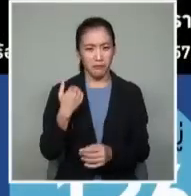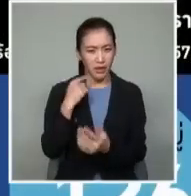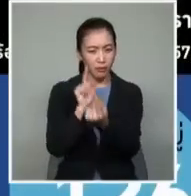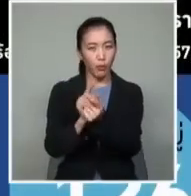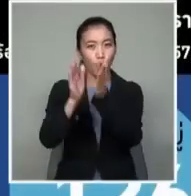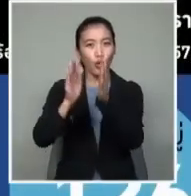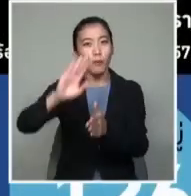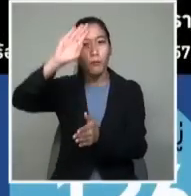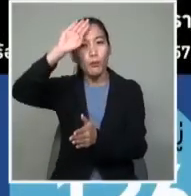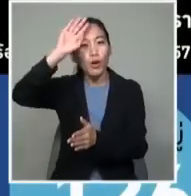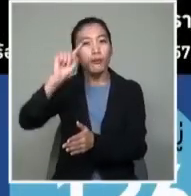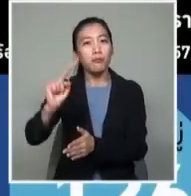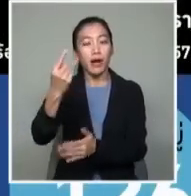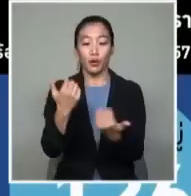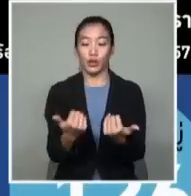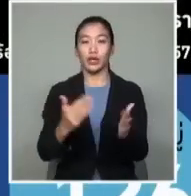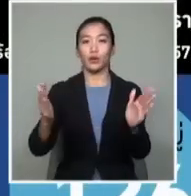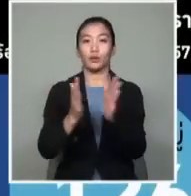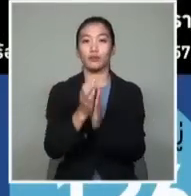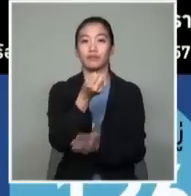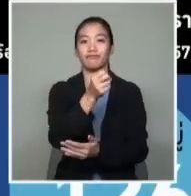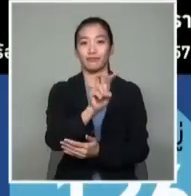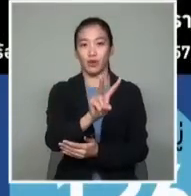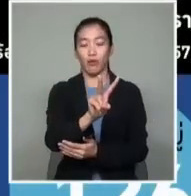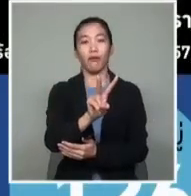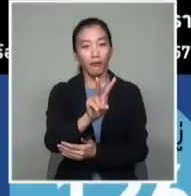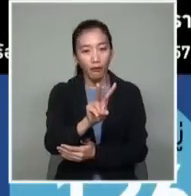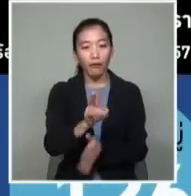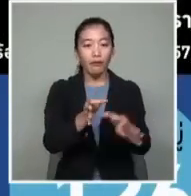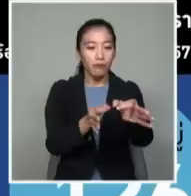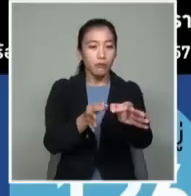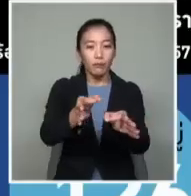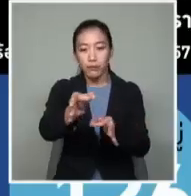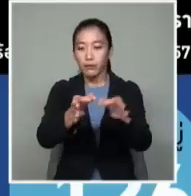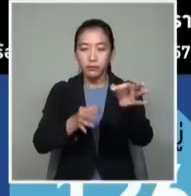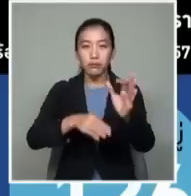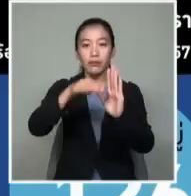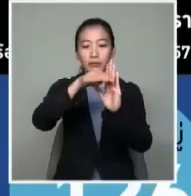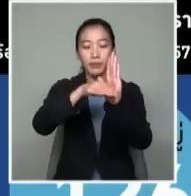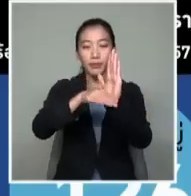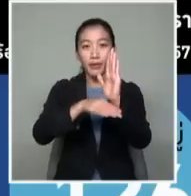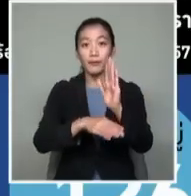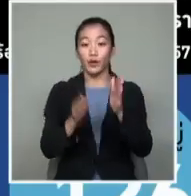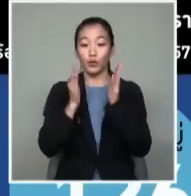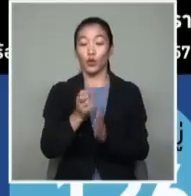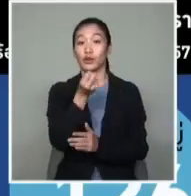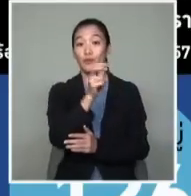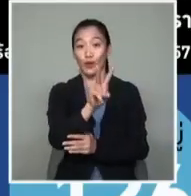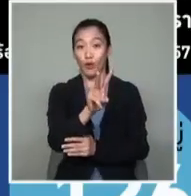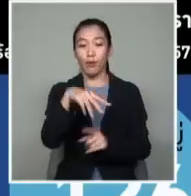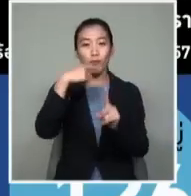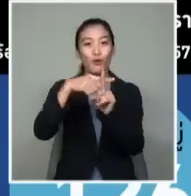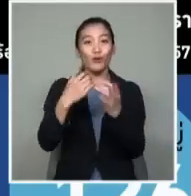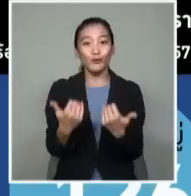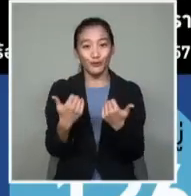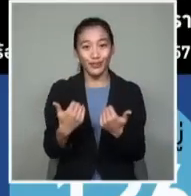ใหม่นะคะรวมแล้ววันนี้12รายด้วยกันค่ะค่อยๆไล่เรียงไปพร้อมๆกันนะคะคุณผู้ชมสำหรับ12รายค่ะที่บวกเพิ่มขึ้น